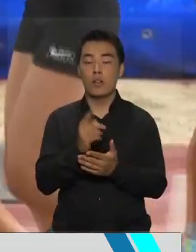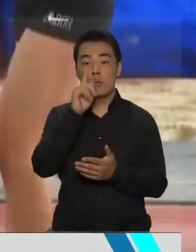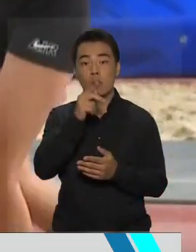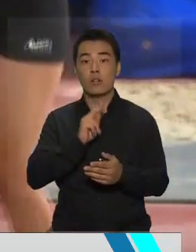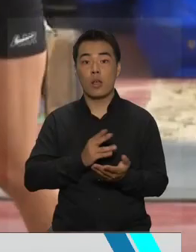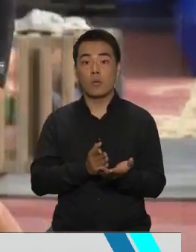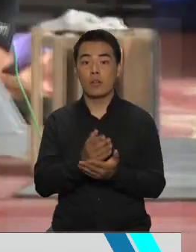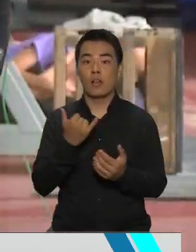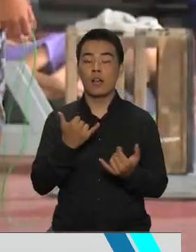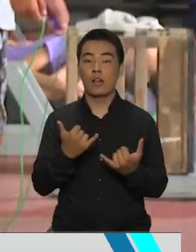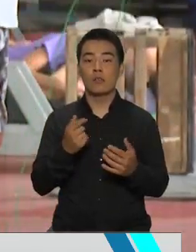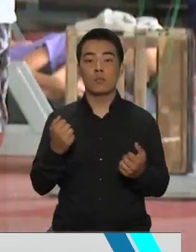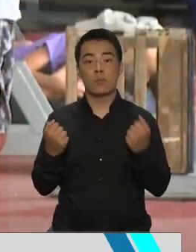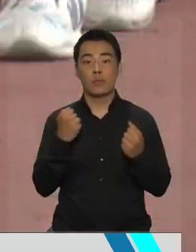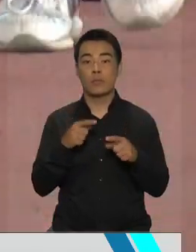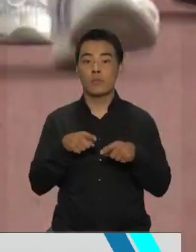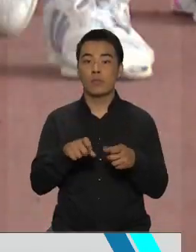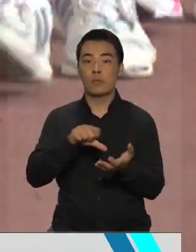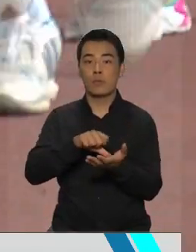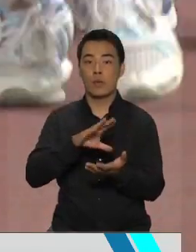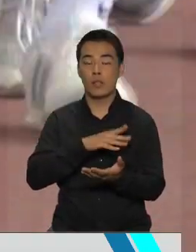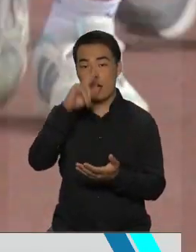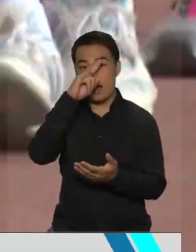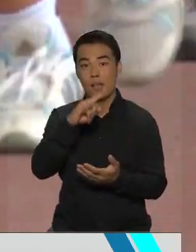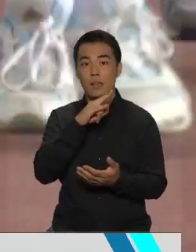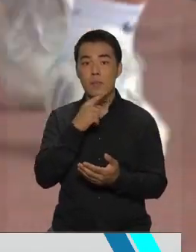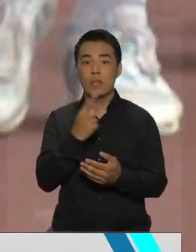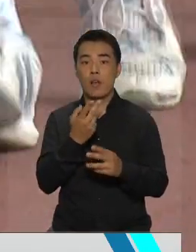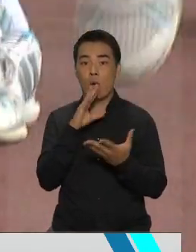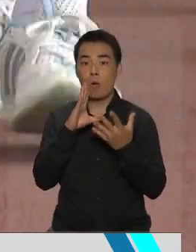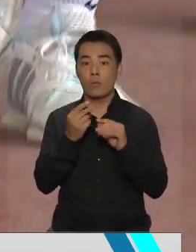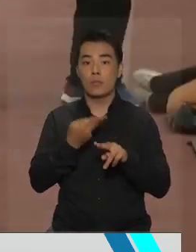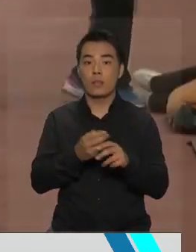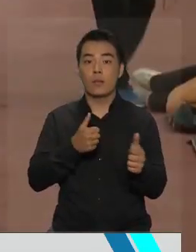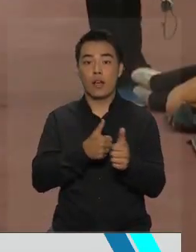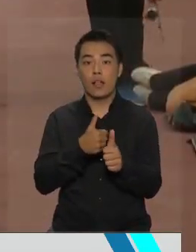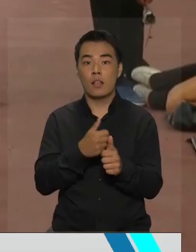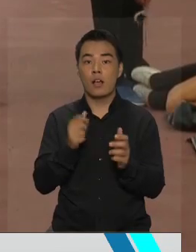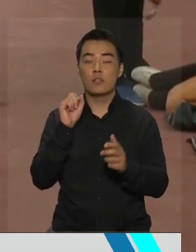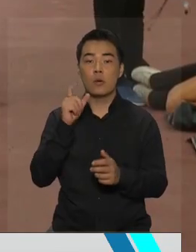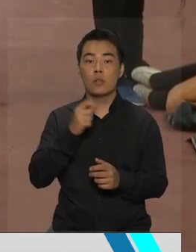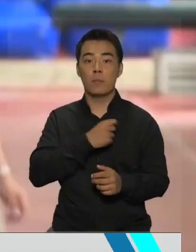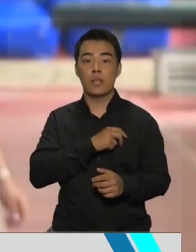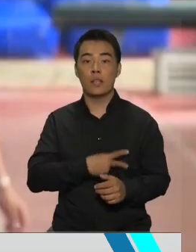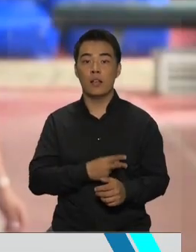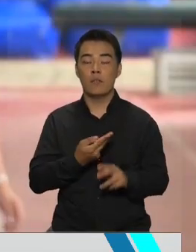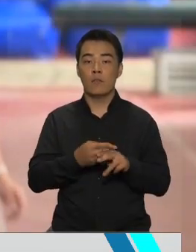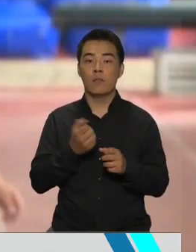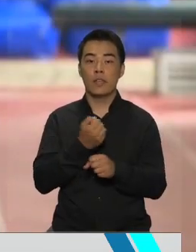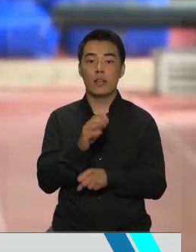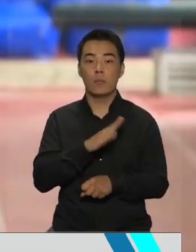кейін желаяқтардың қатарына қосылыпты. Осылайша Қазақстан біріншілігінде өз қатарластары арасында алтын жүлдені жеңіп алған.